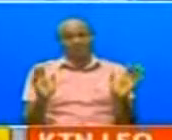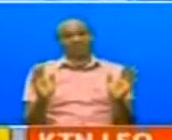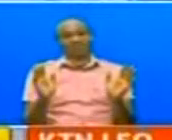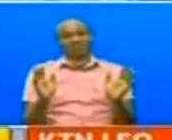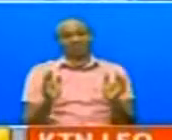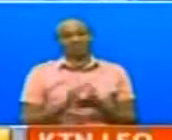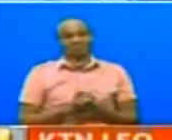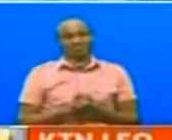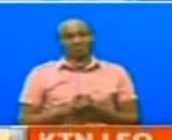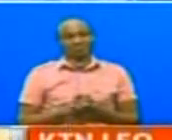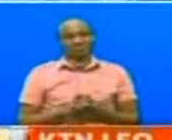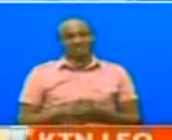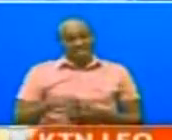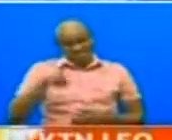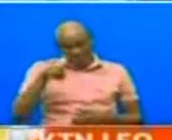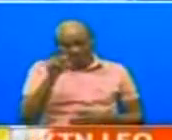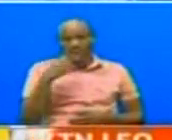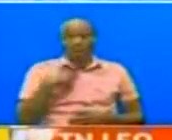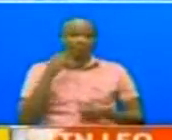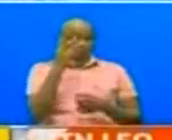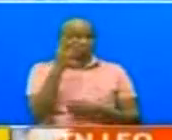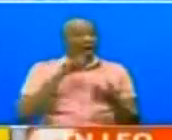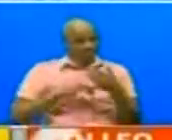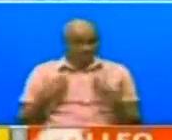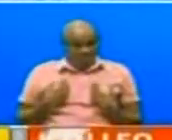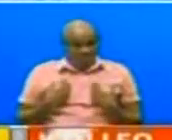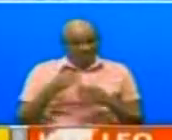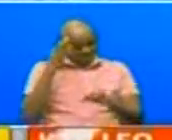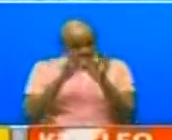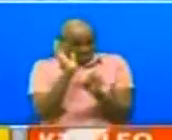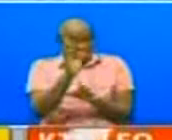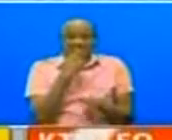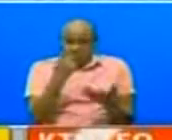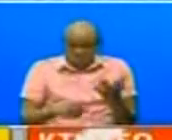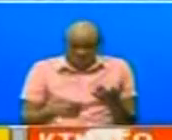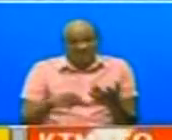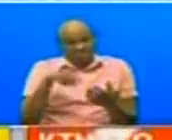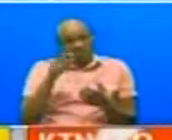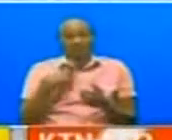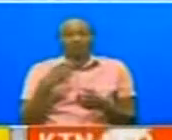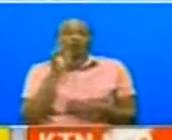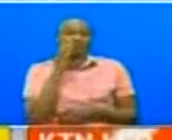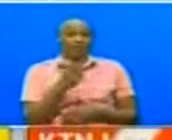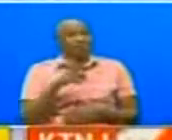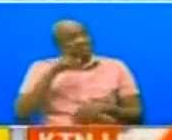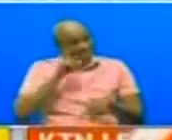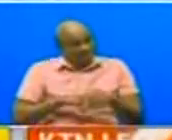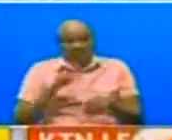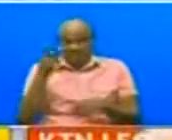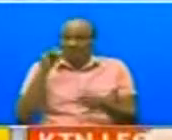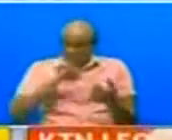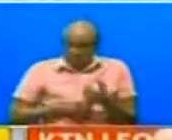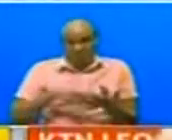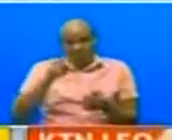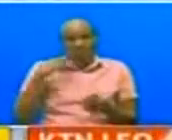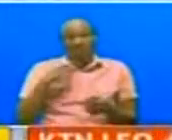anaweka. Lekia ana wake wawili. Imani yao akidai inazaa matunda, kwani pia mke wa pili hana